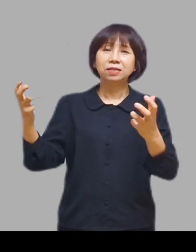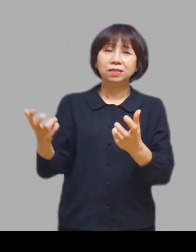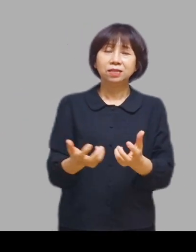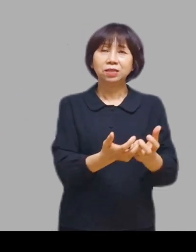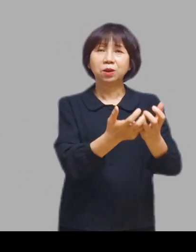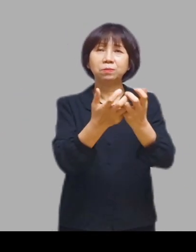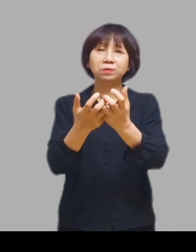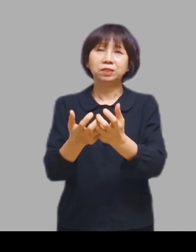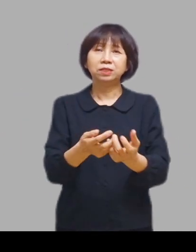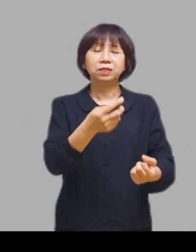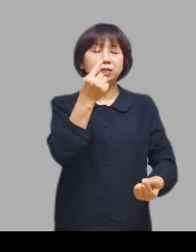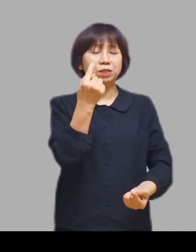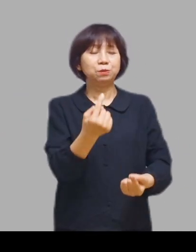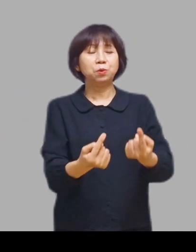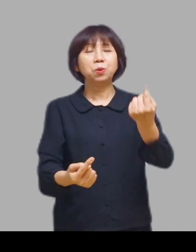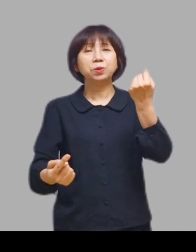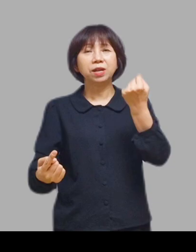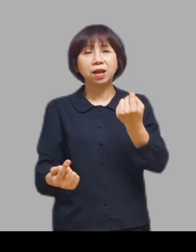사랑이